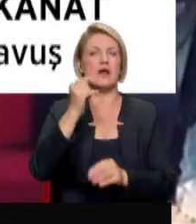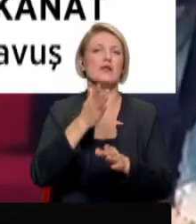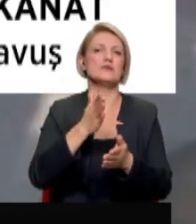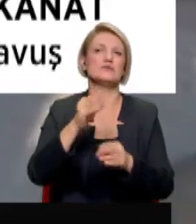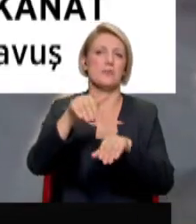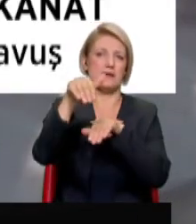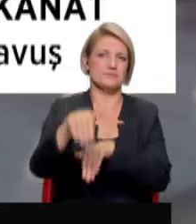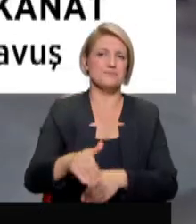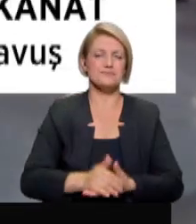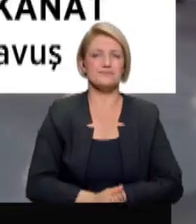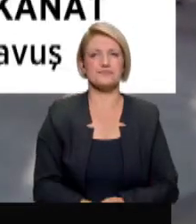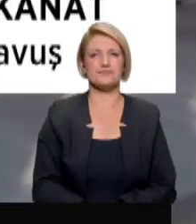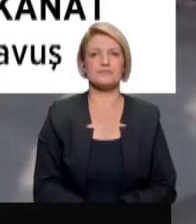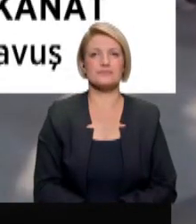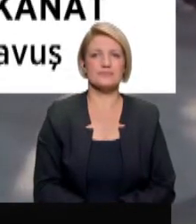son